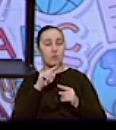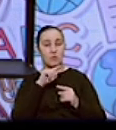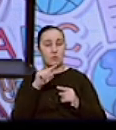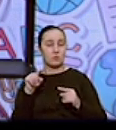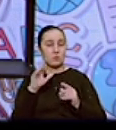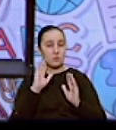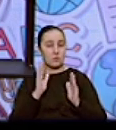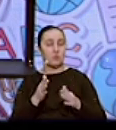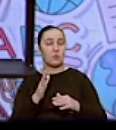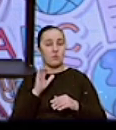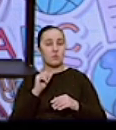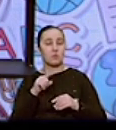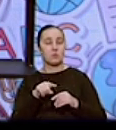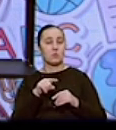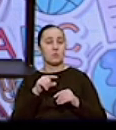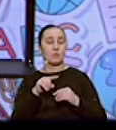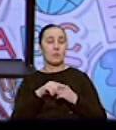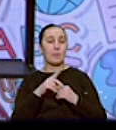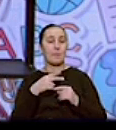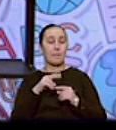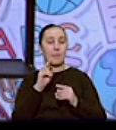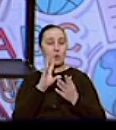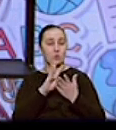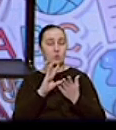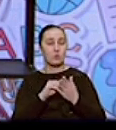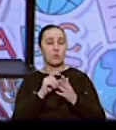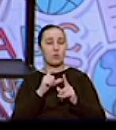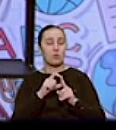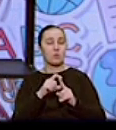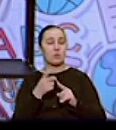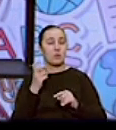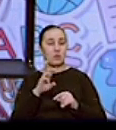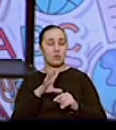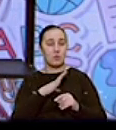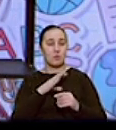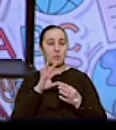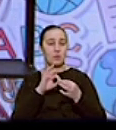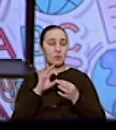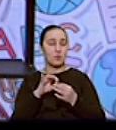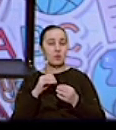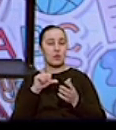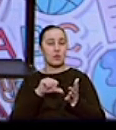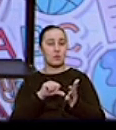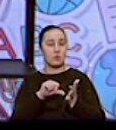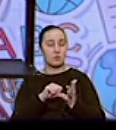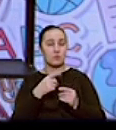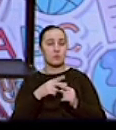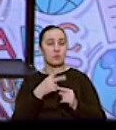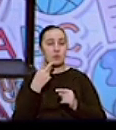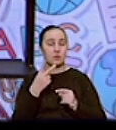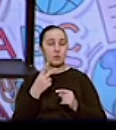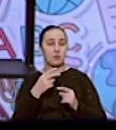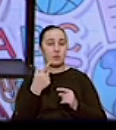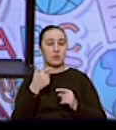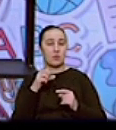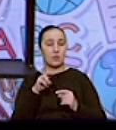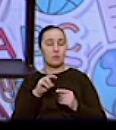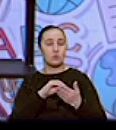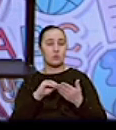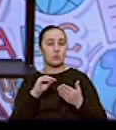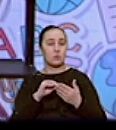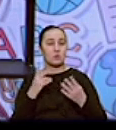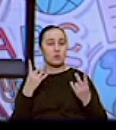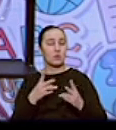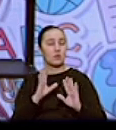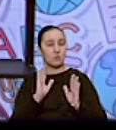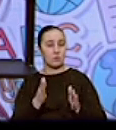tagiga chizamiz, so'ng esa ko'chma ma'noda kelgan birikmalardan qatnashtirib, ikkita gap